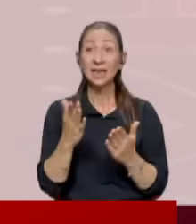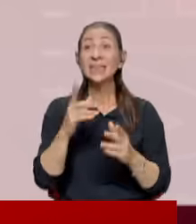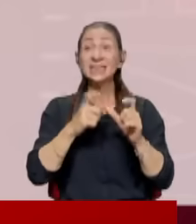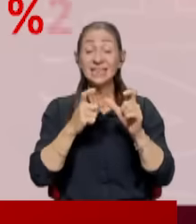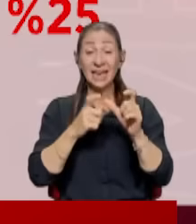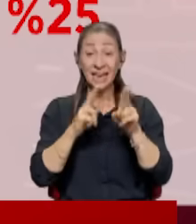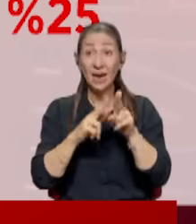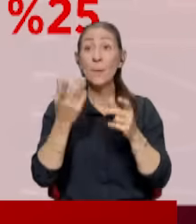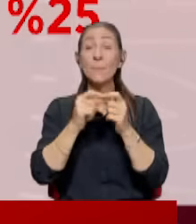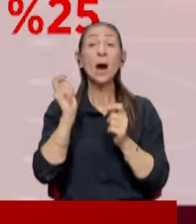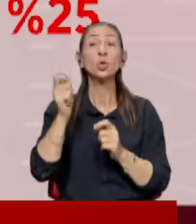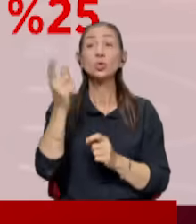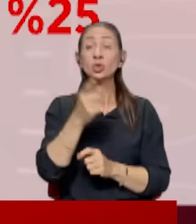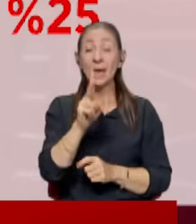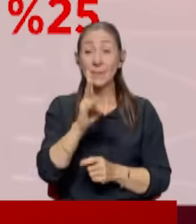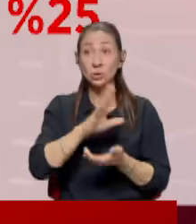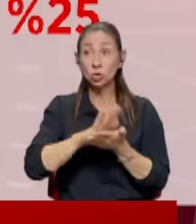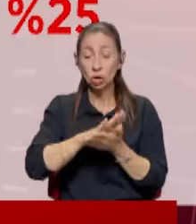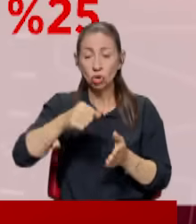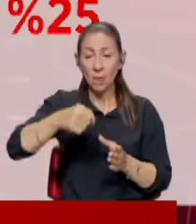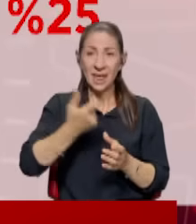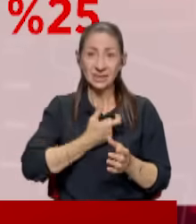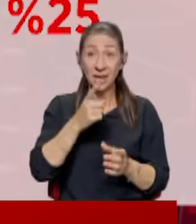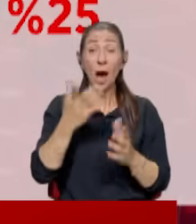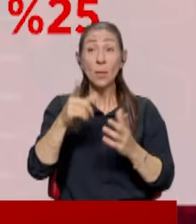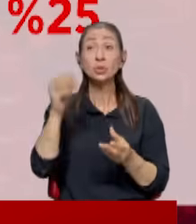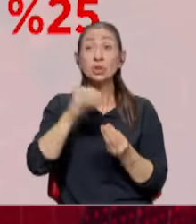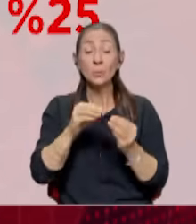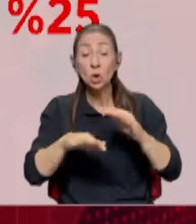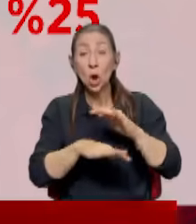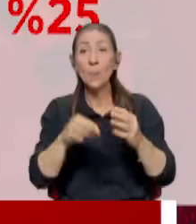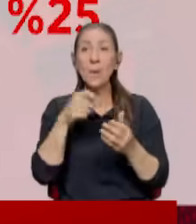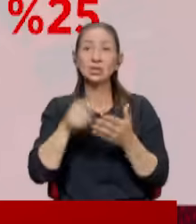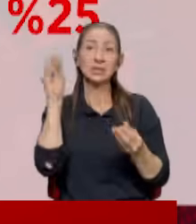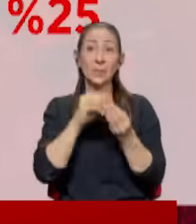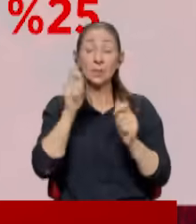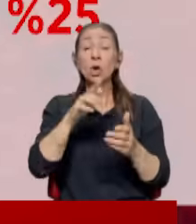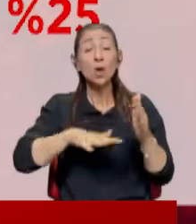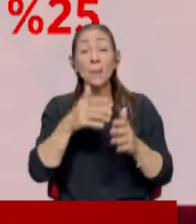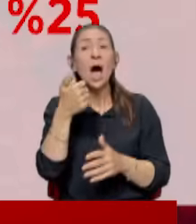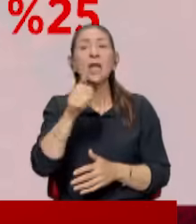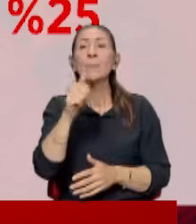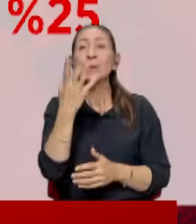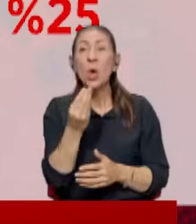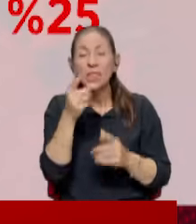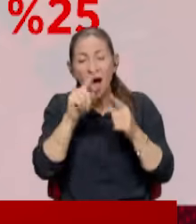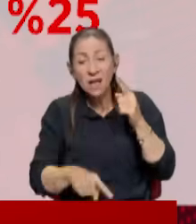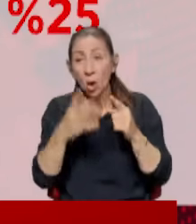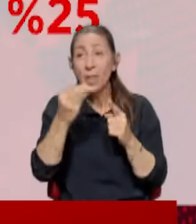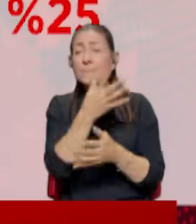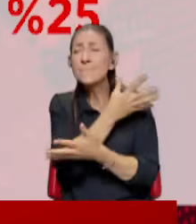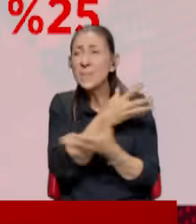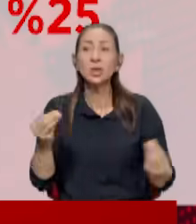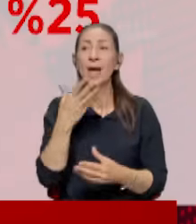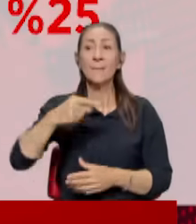SSK ve Bağkur emeklilerine %25 düzenleme torba yasada. Ancak bu zam kök maaşı yapılacak. Kök maaşı 6 bin lira ve daha altında olan